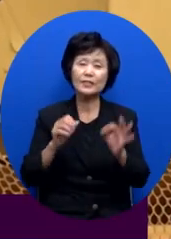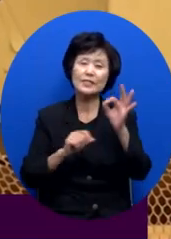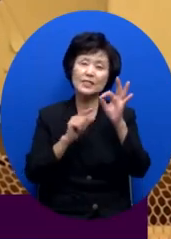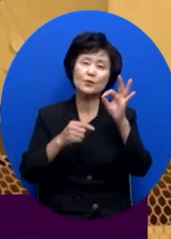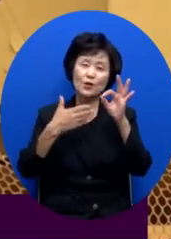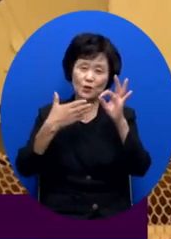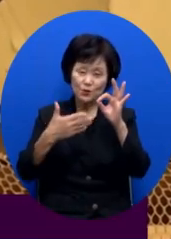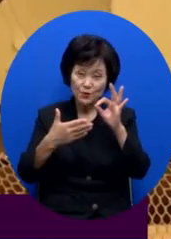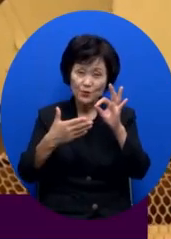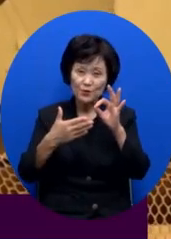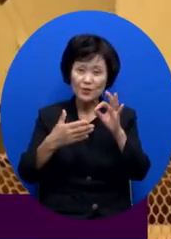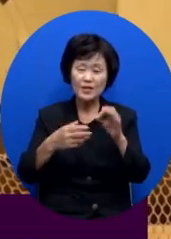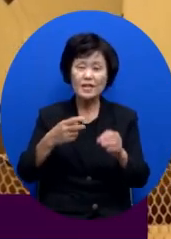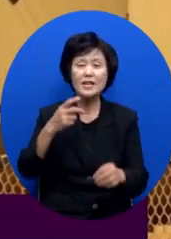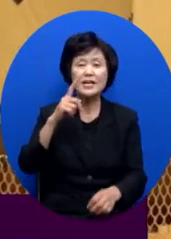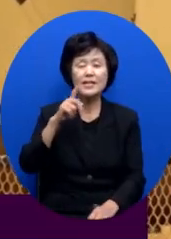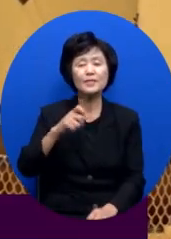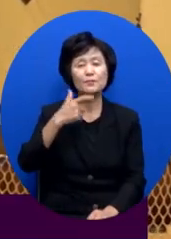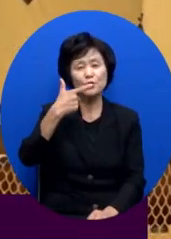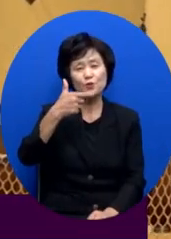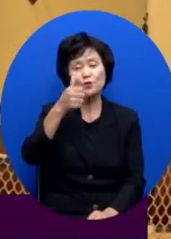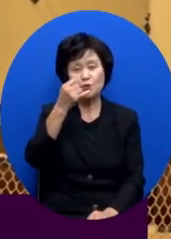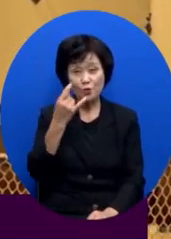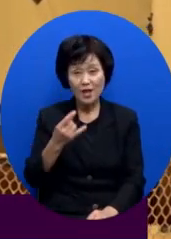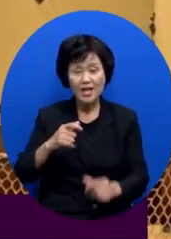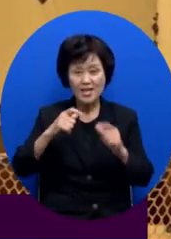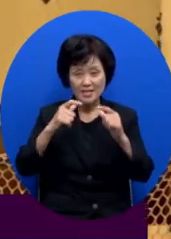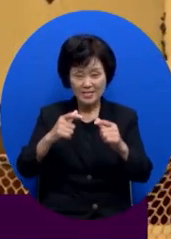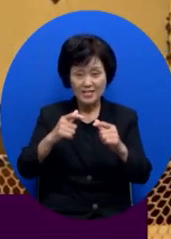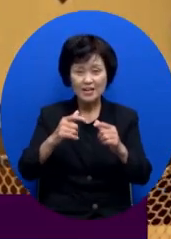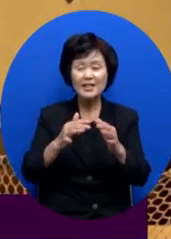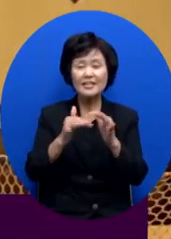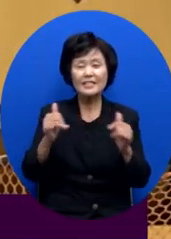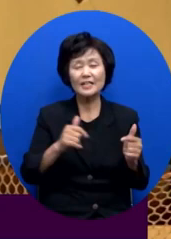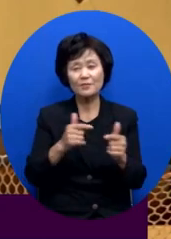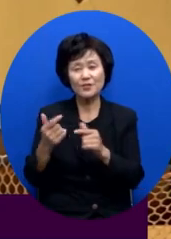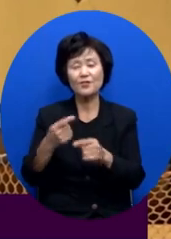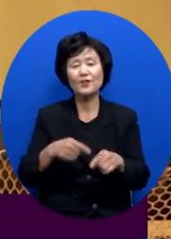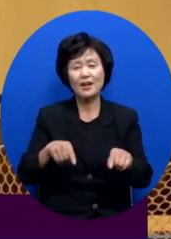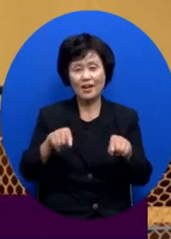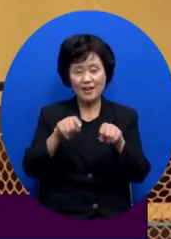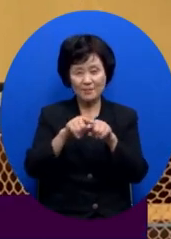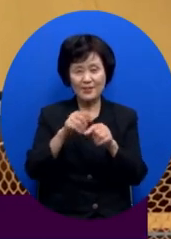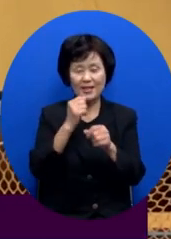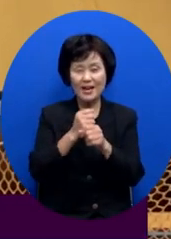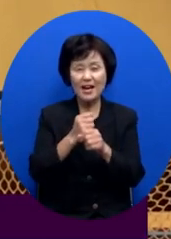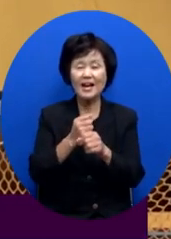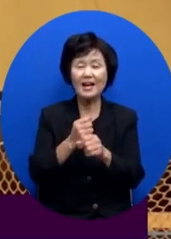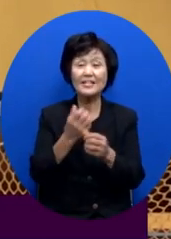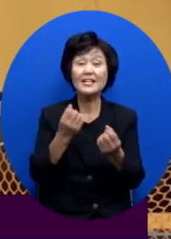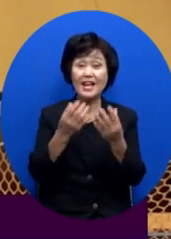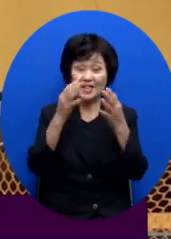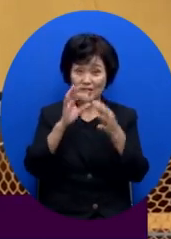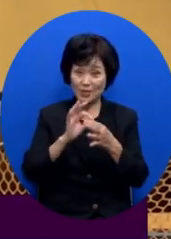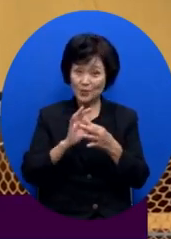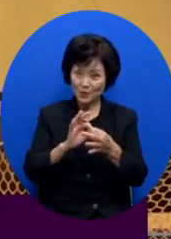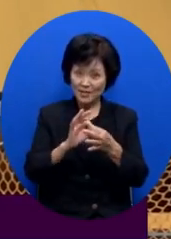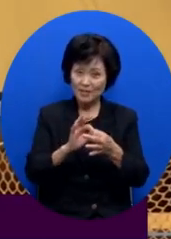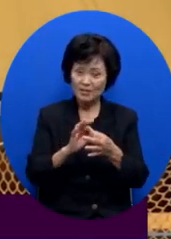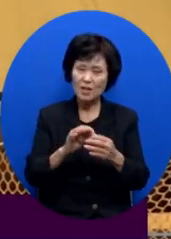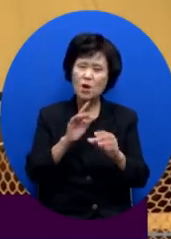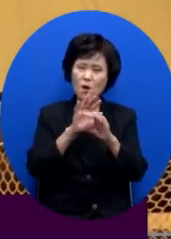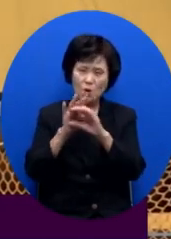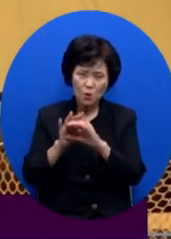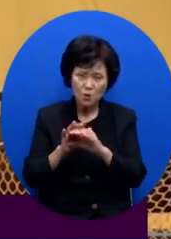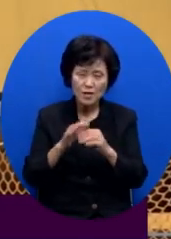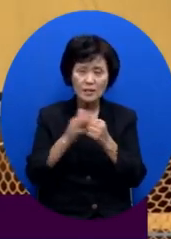날 제16회 지역주민의 한마음잔치를 통해서 지역주민들을 만났었는데 코로나로 인해서